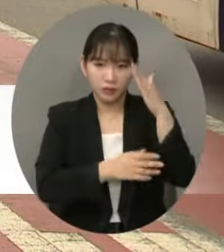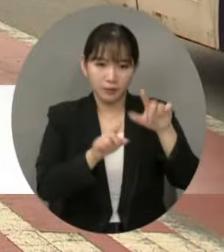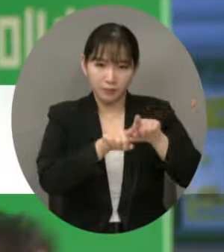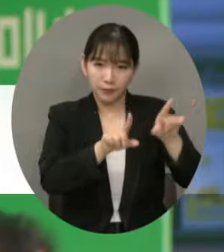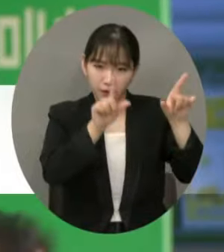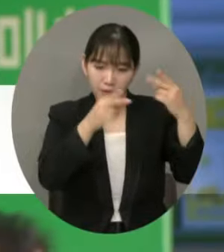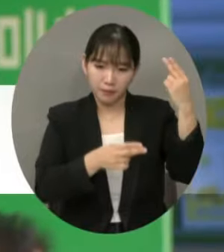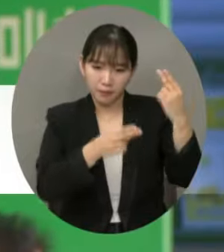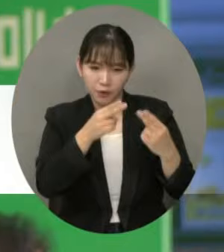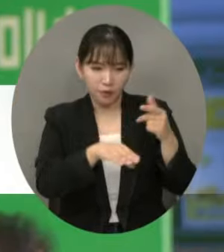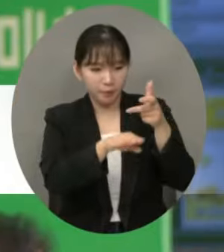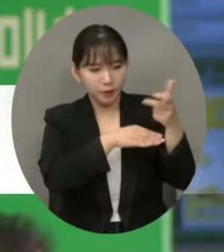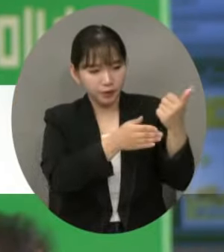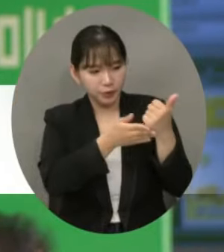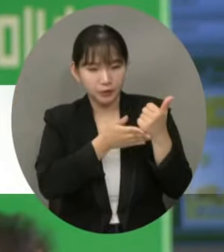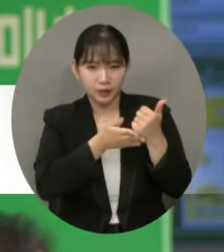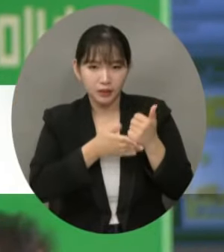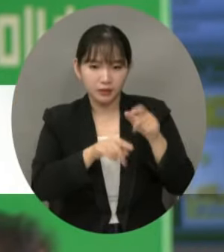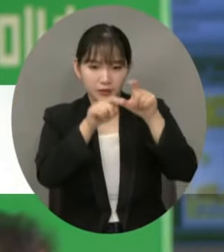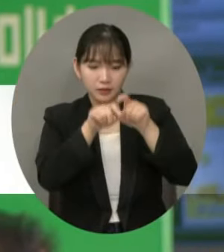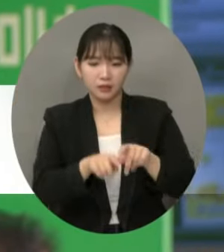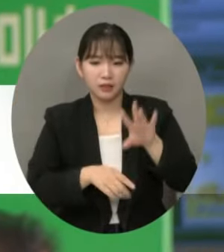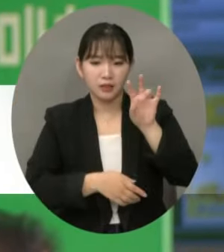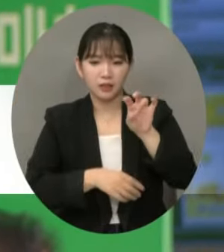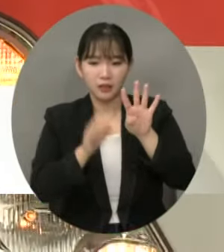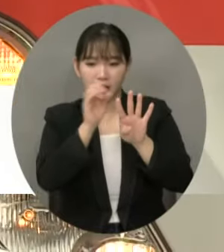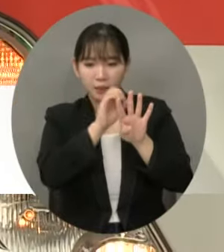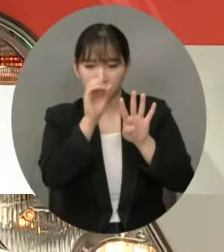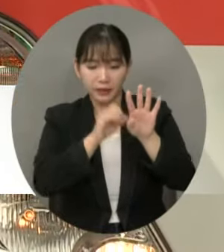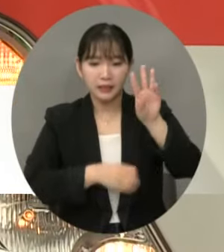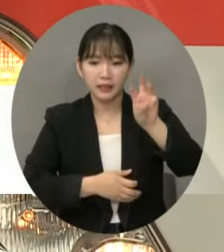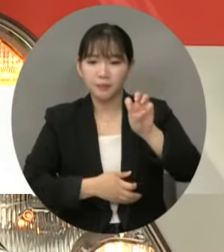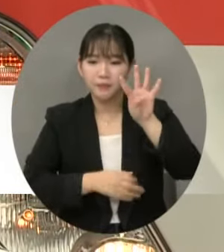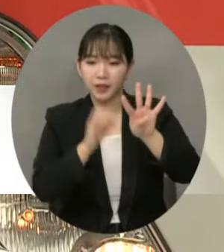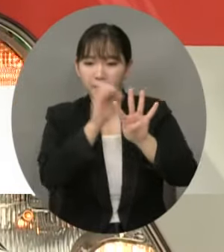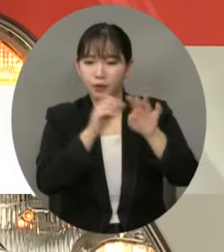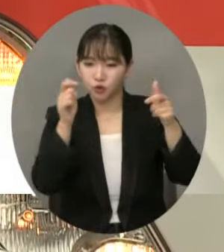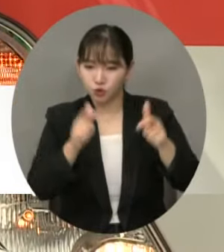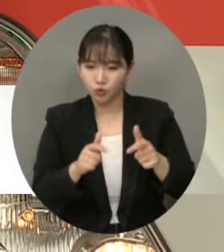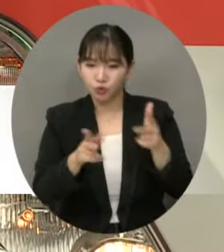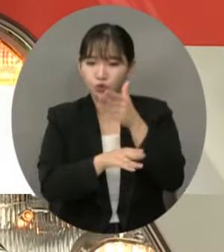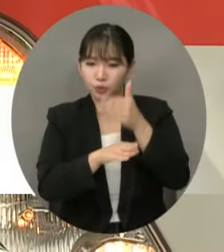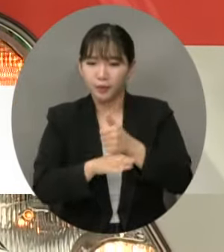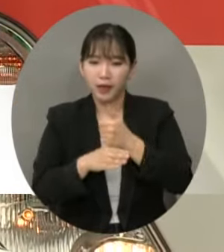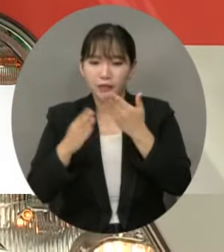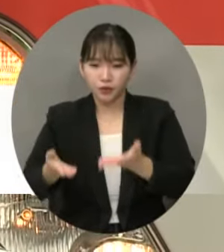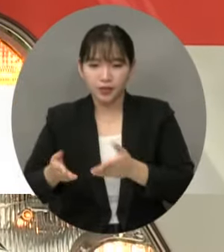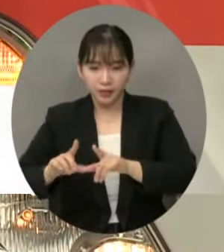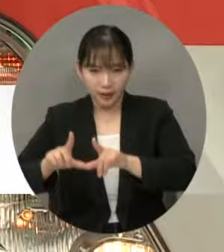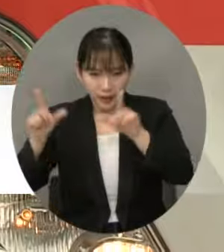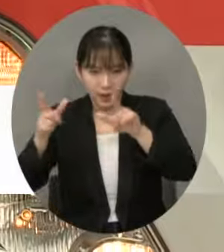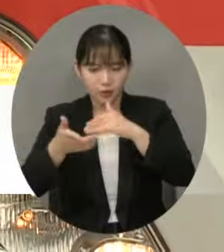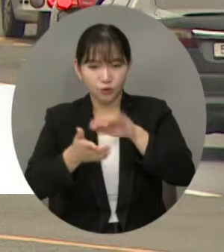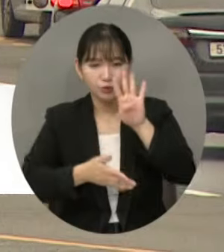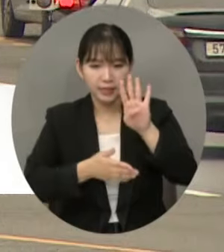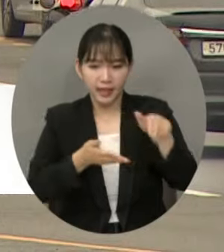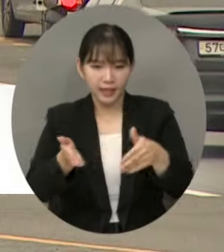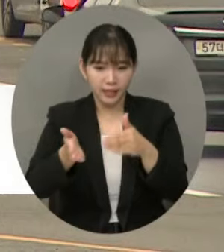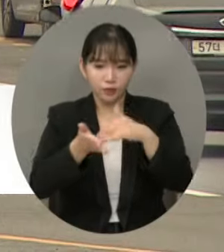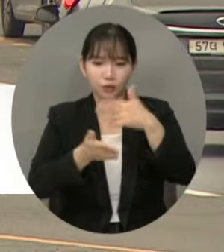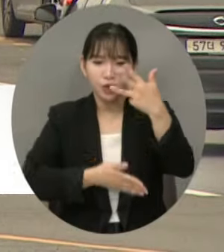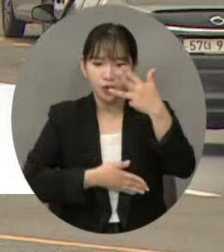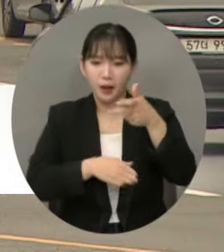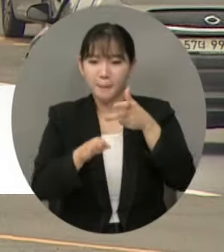비교해 버스 이용객 수가 평균 34%가량 감소하는 주말 공휴에 시내버스 4개 노선 8대를